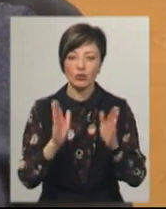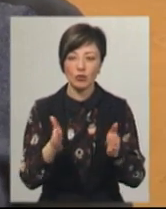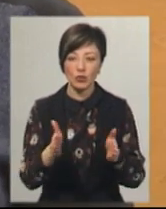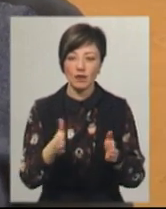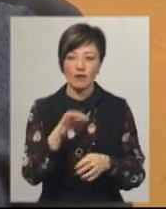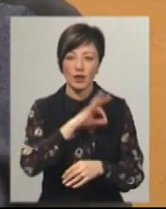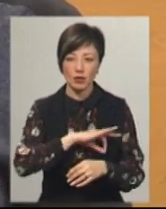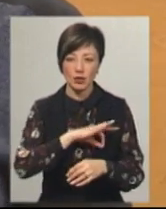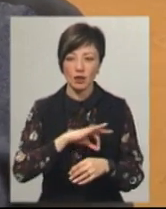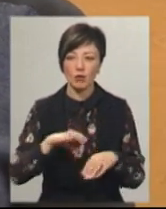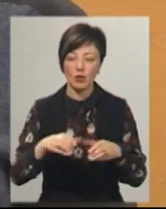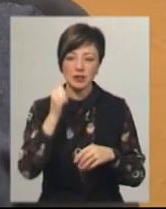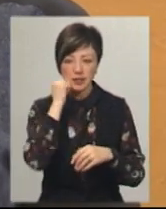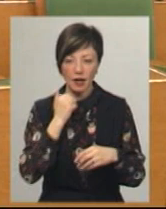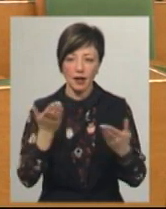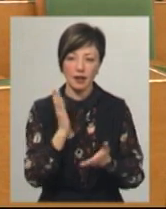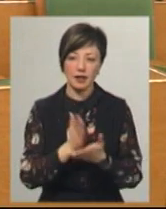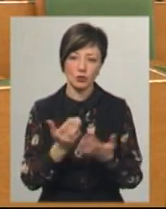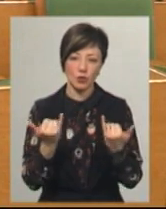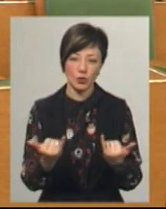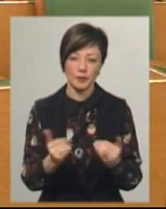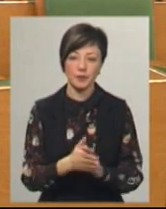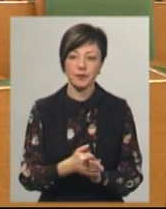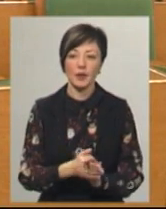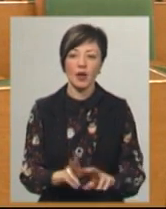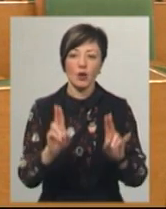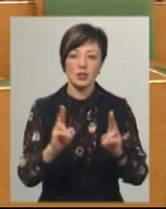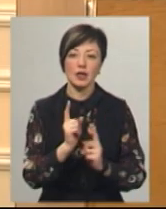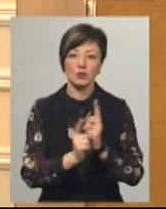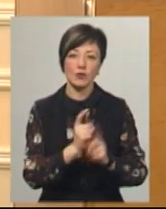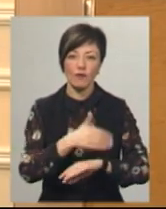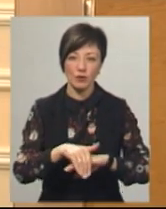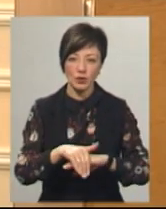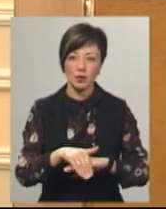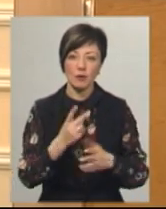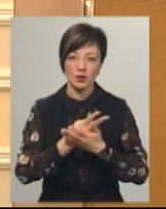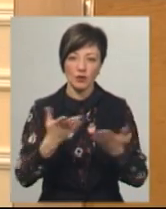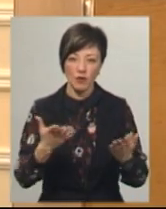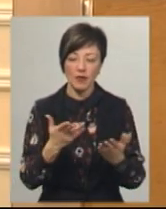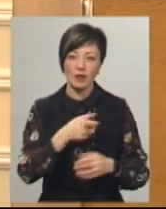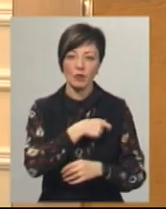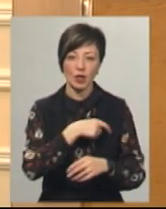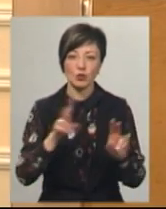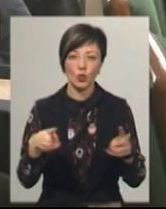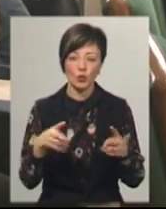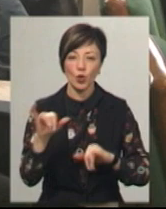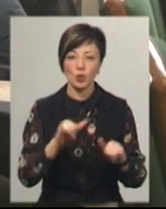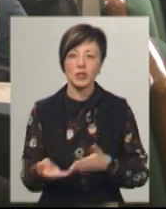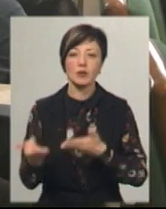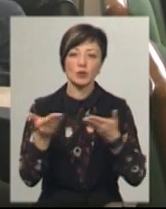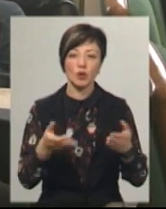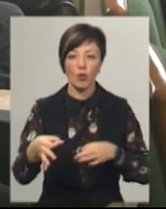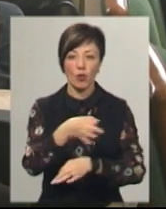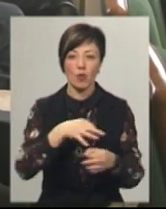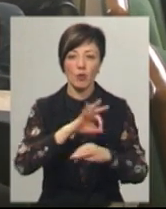буде використана і бруківка стара, та, яка є сьогодні. Концепцію реконструкції вулиці Сергій Бабій презентував на депутатському клубі, куди запросили для